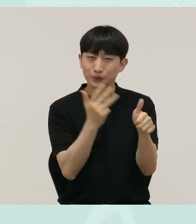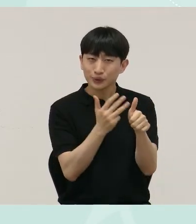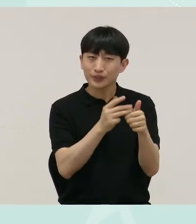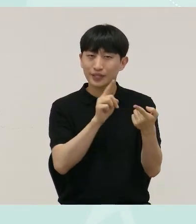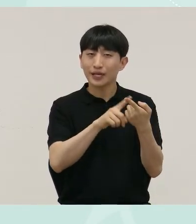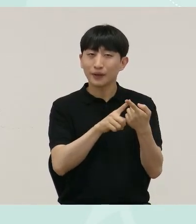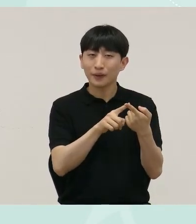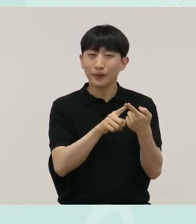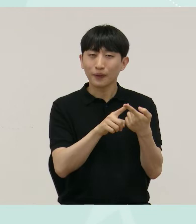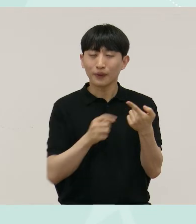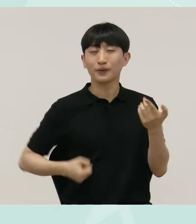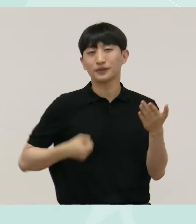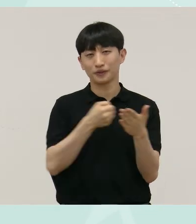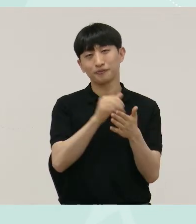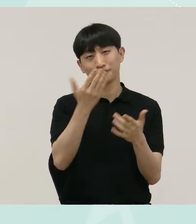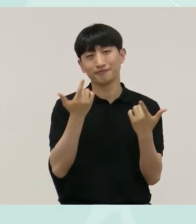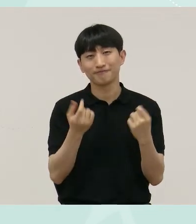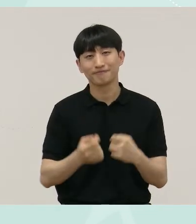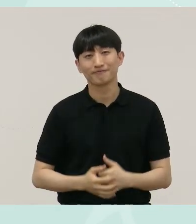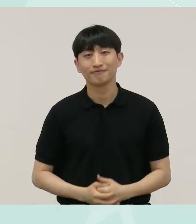같습니다.